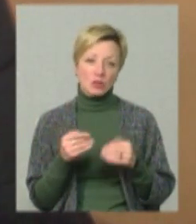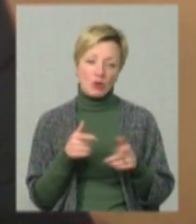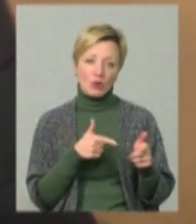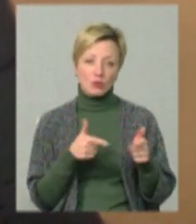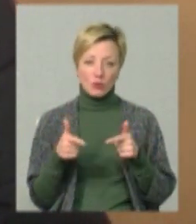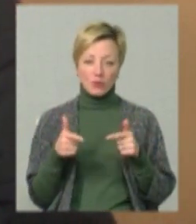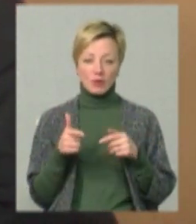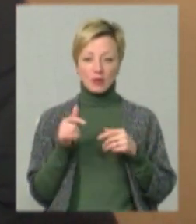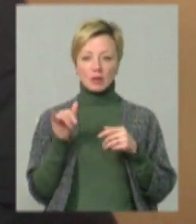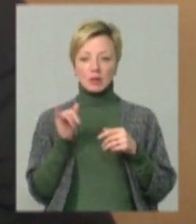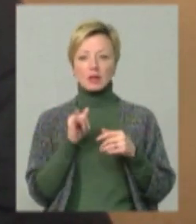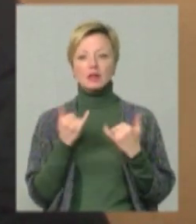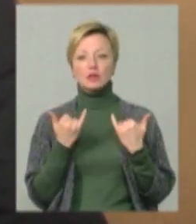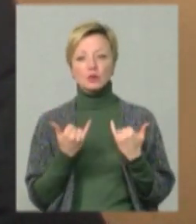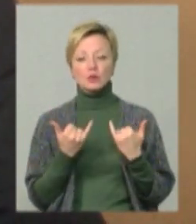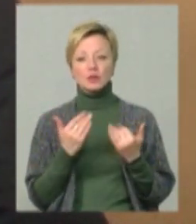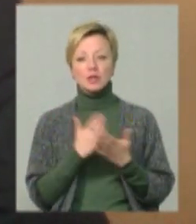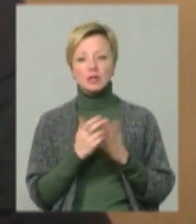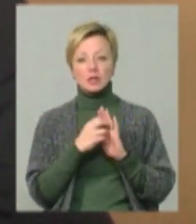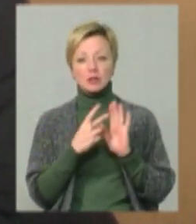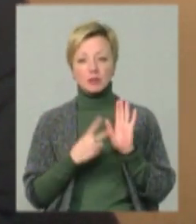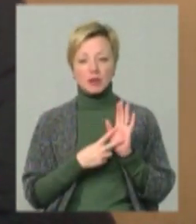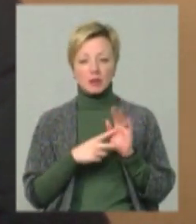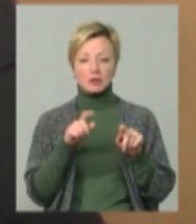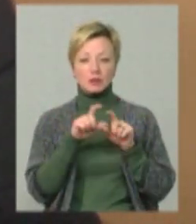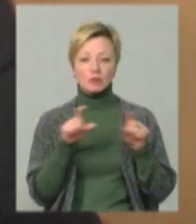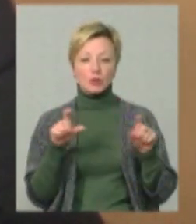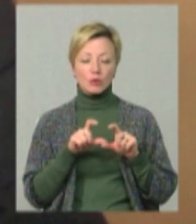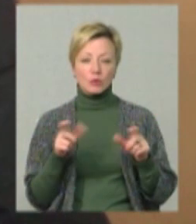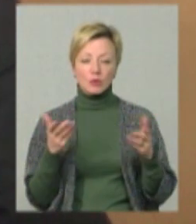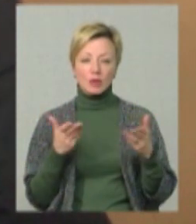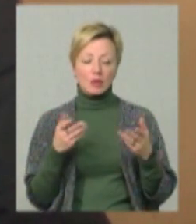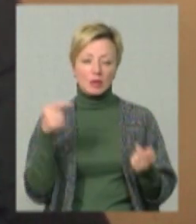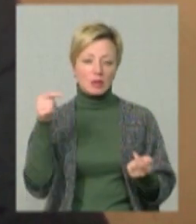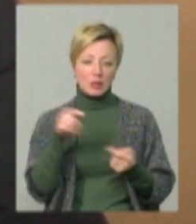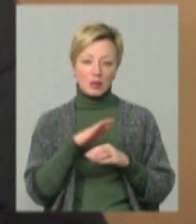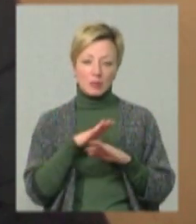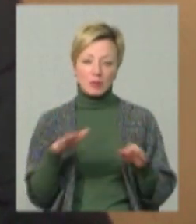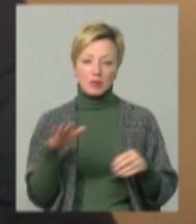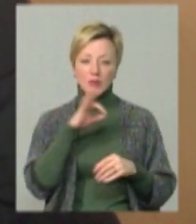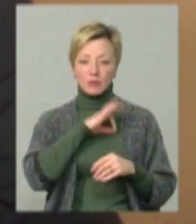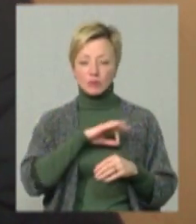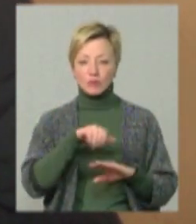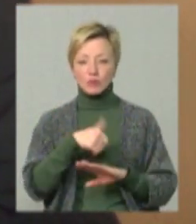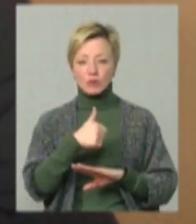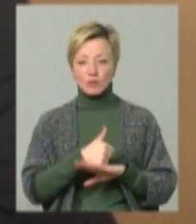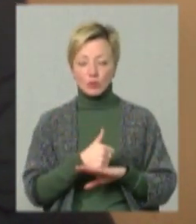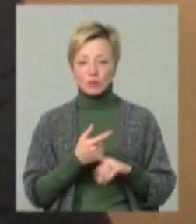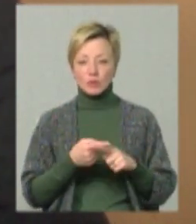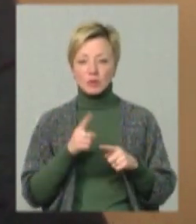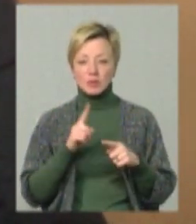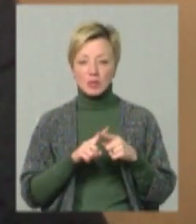використання за призначенням. І на сьогодні є 17 споруд, які непридатні до використання. В основному